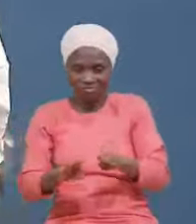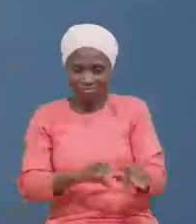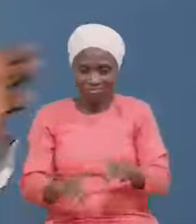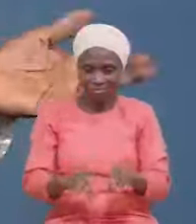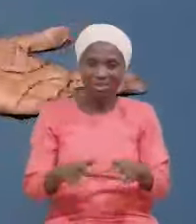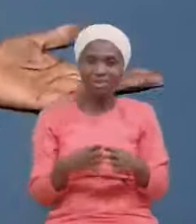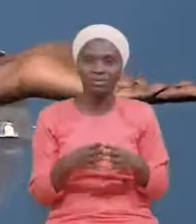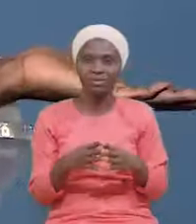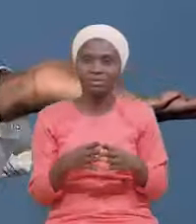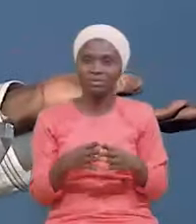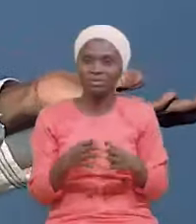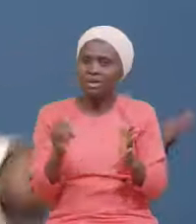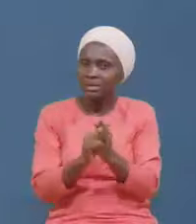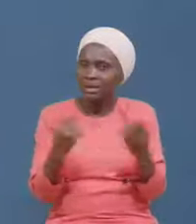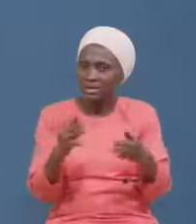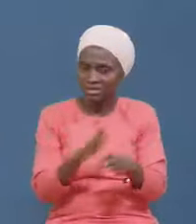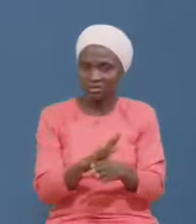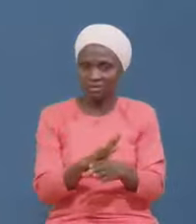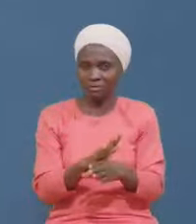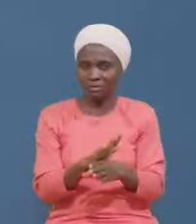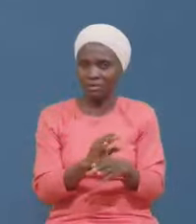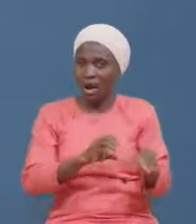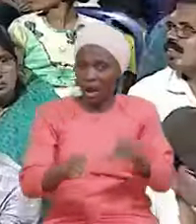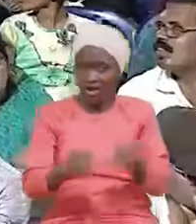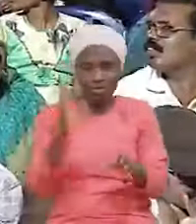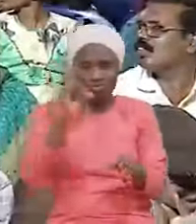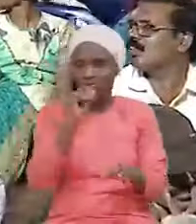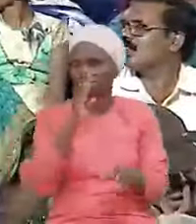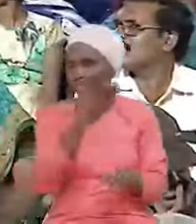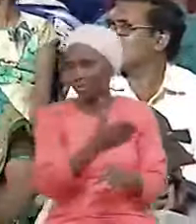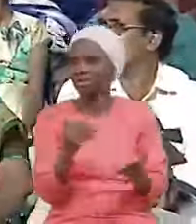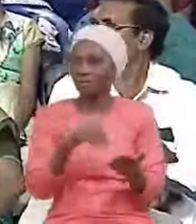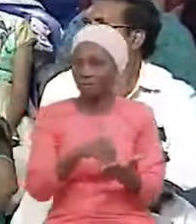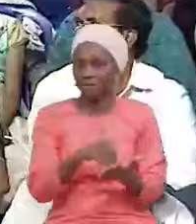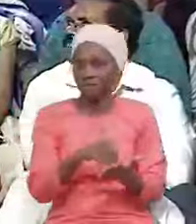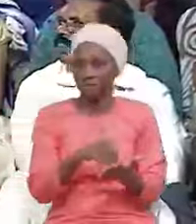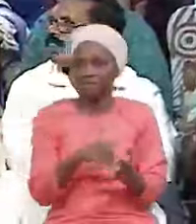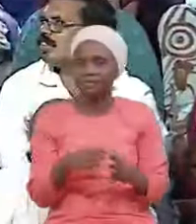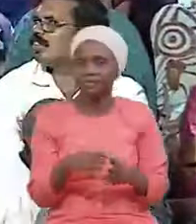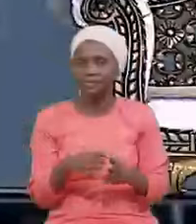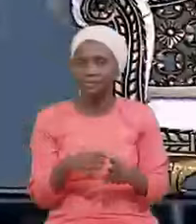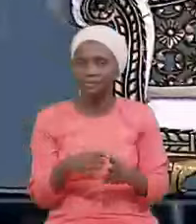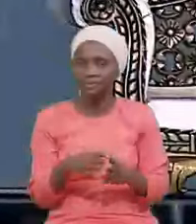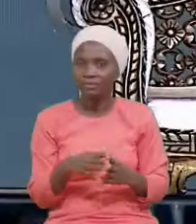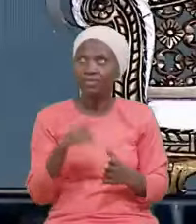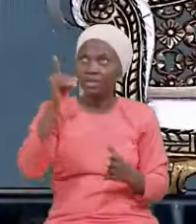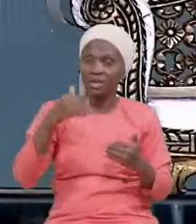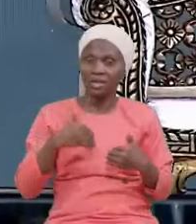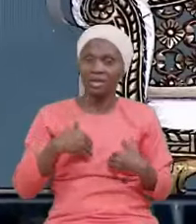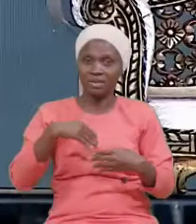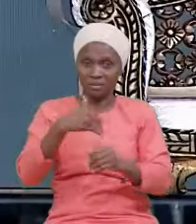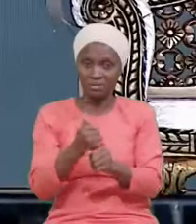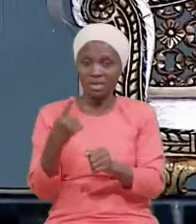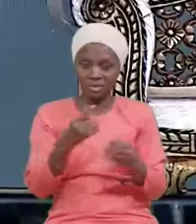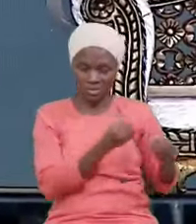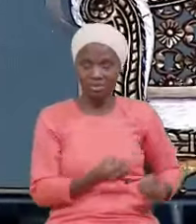చర్యలను తొలగించినప్పుడు that sinful action will not be there again. ఇక మరలా పాపపు చర్య మీలో ఉండదు. Yes, made the